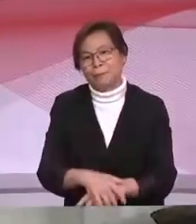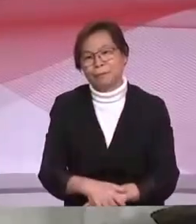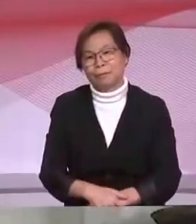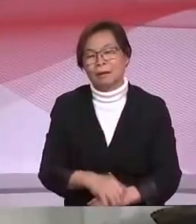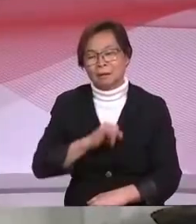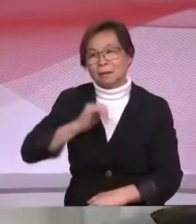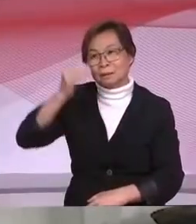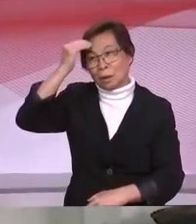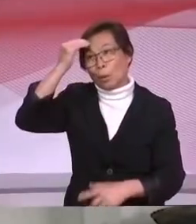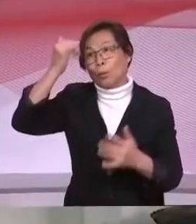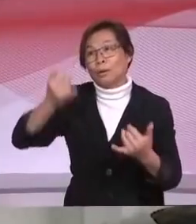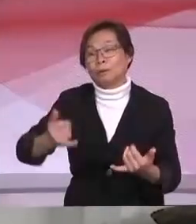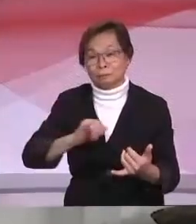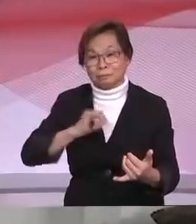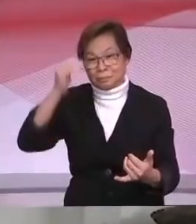Jadi saya tahu hari ini